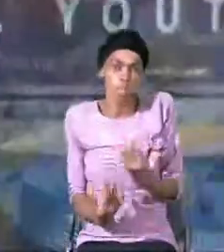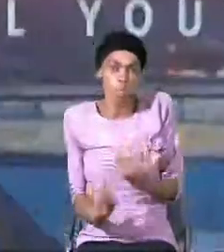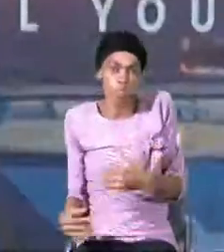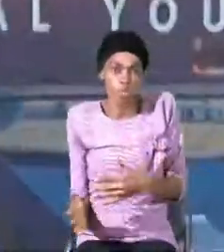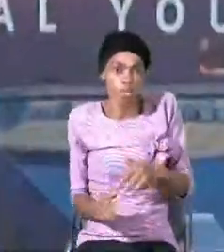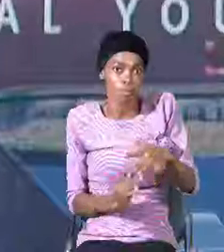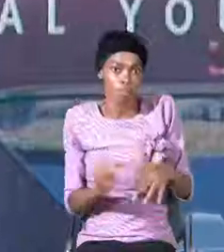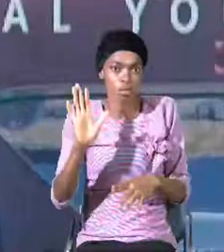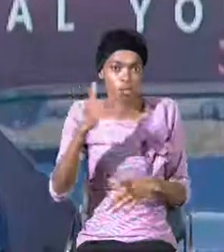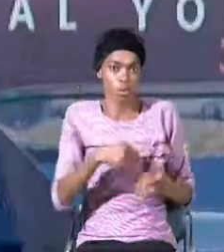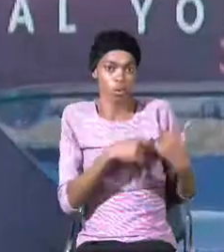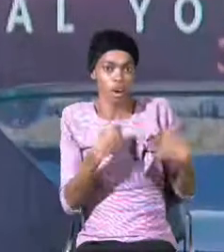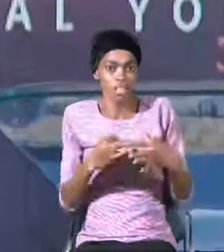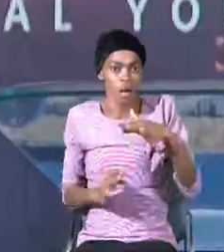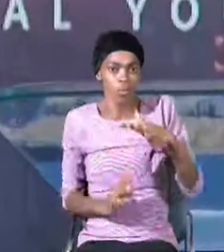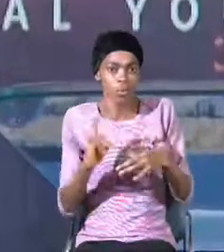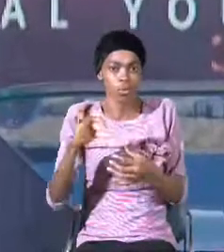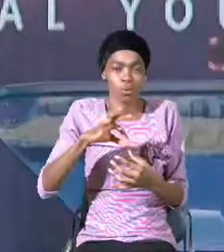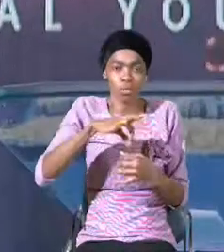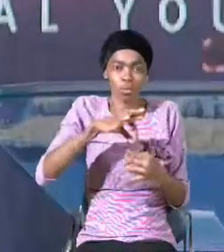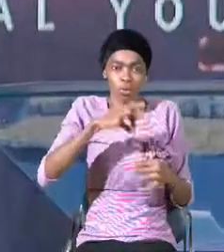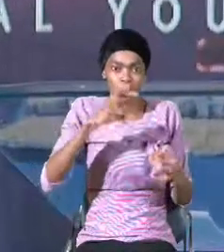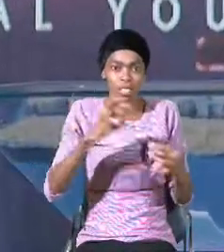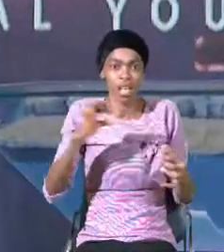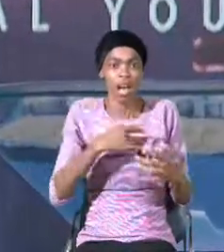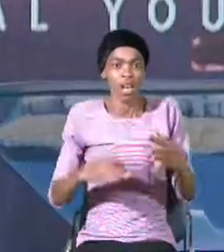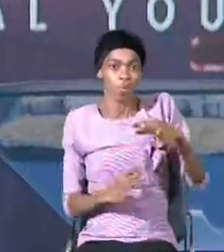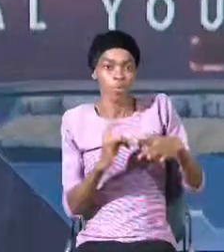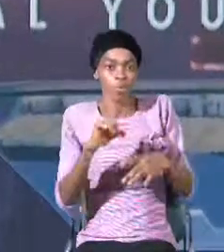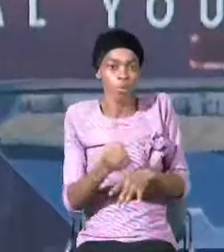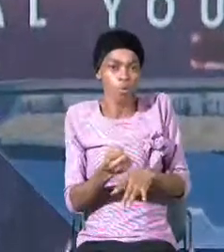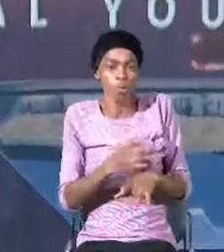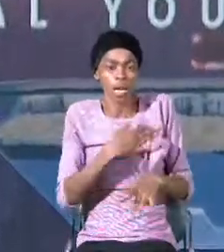Ça brûle dans ton esprit. Ça brûle dans tes os. Et tu as